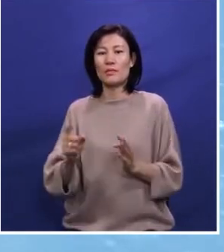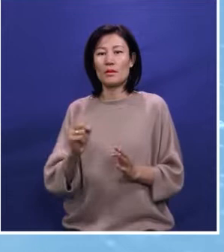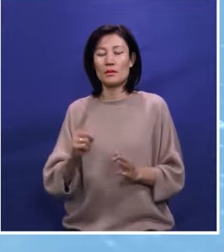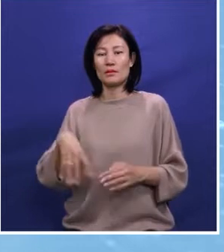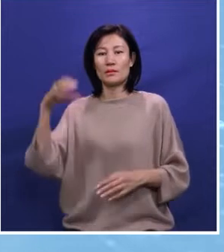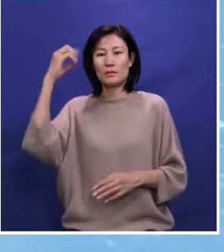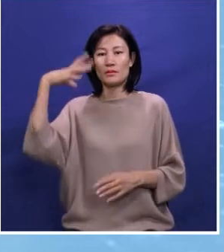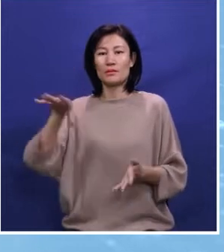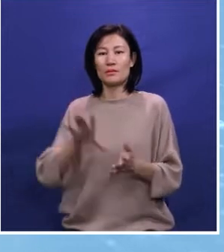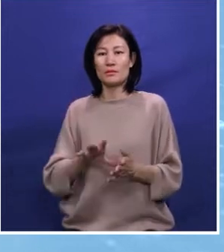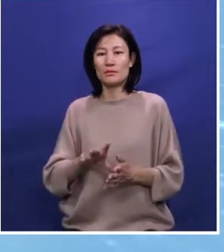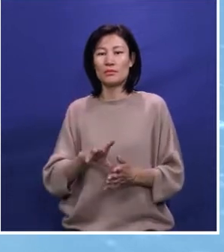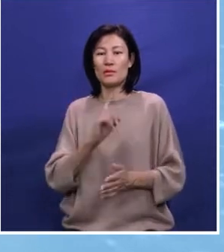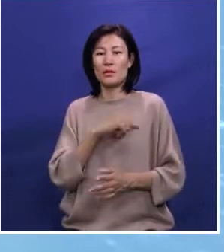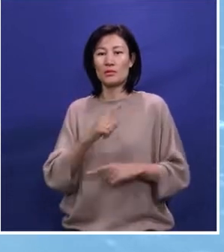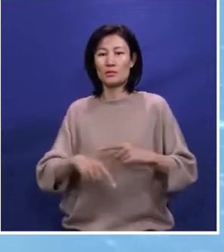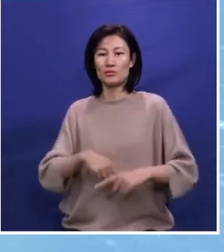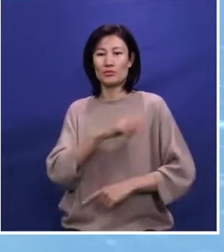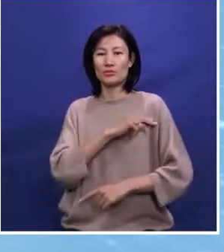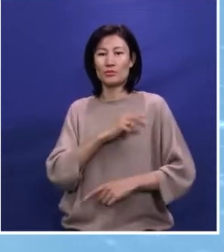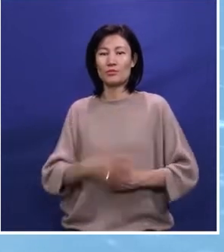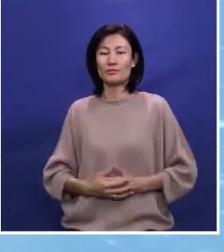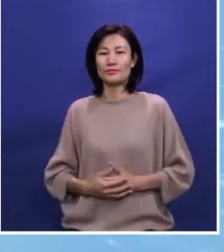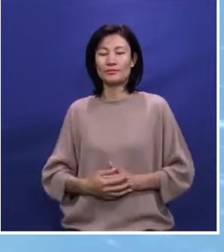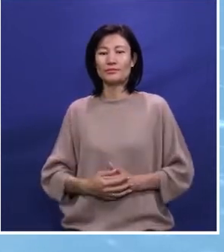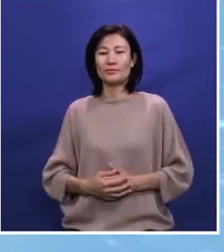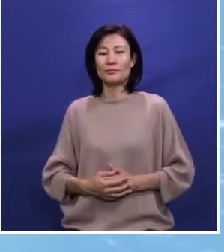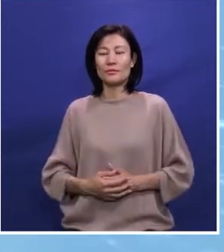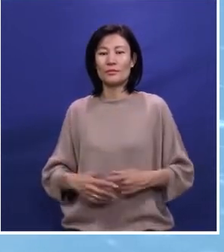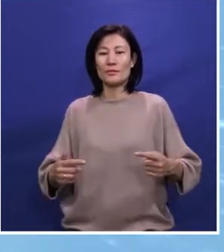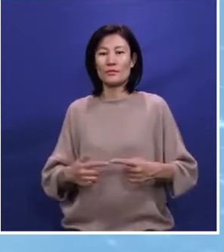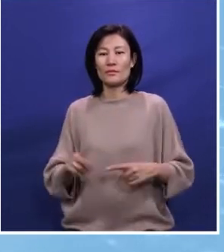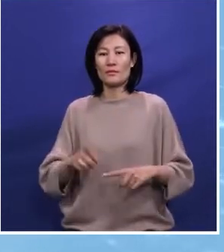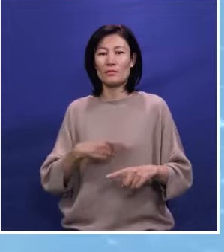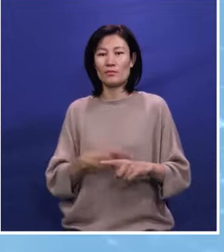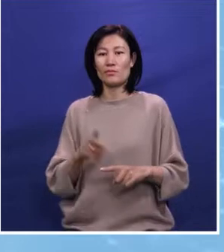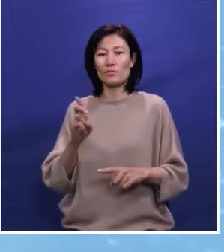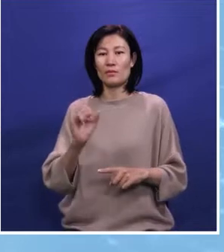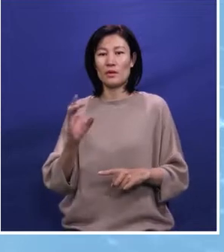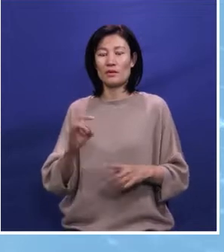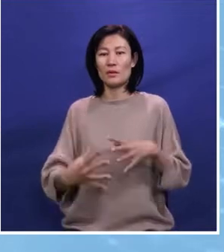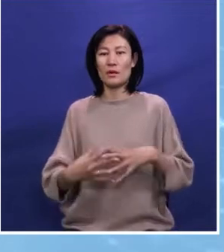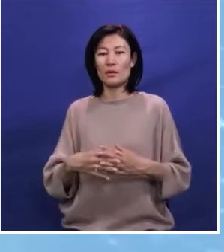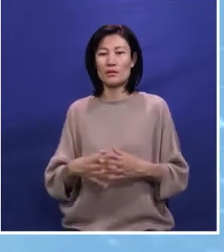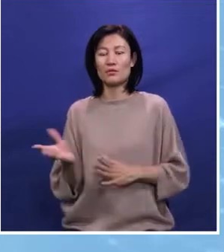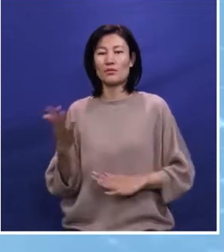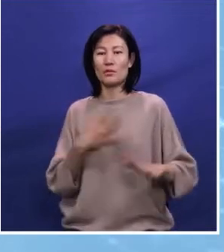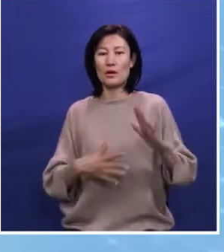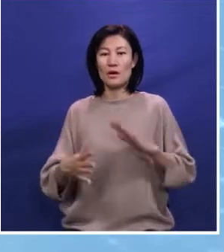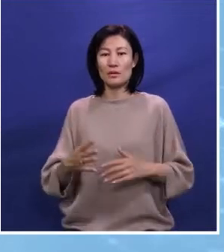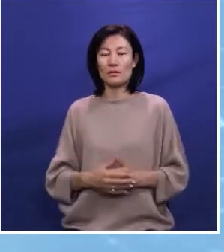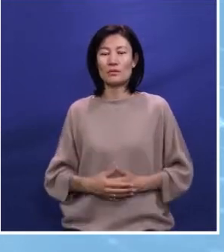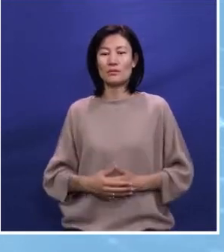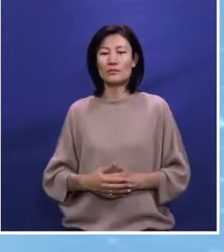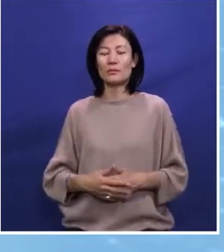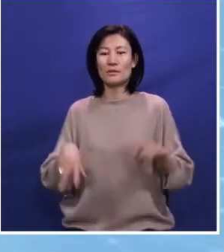электр қуатымен қамтамасыз етуде атқарылып жатқан жұмыстар жетерлік. Тиісінше, бұл бастамалар ауыл тұрғындарының қуанышын еселеп